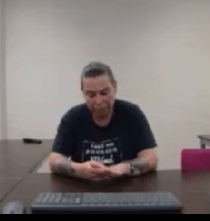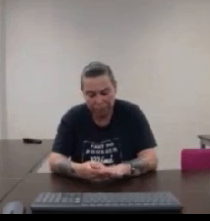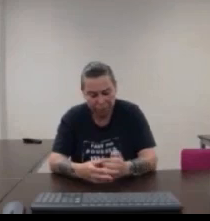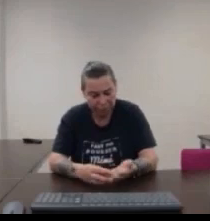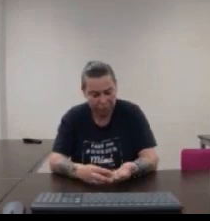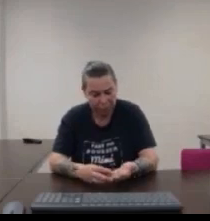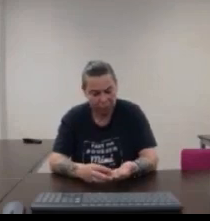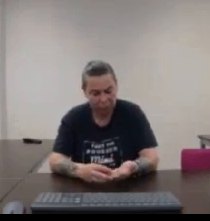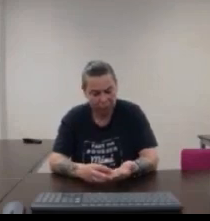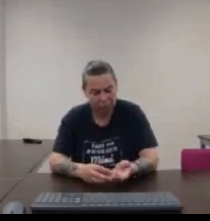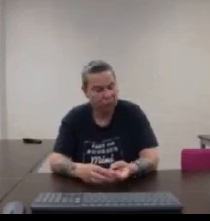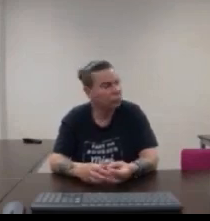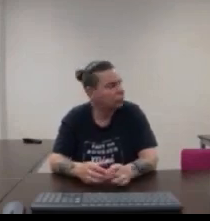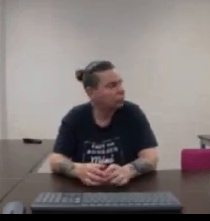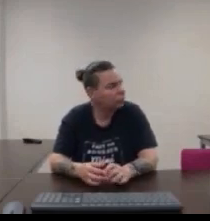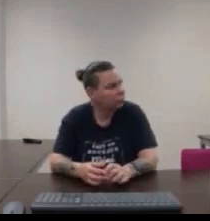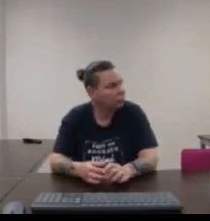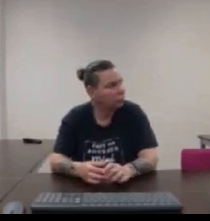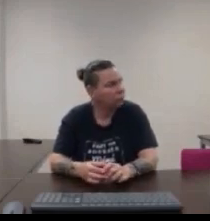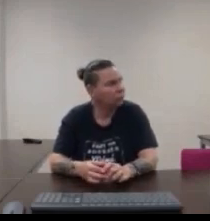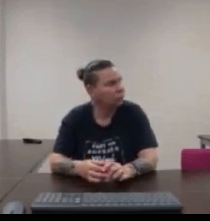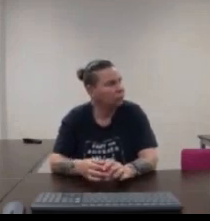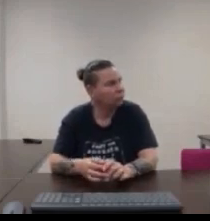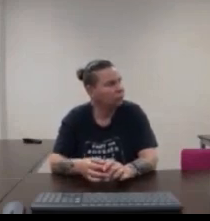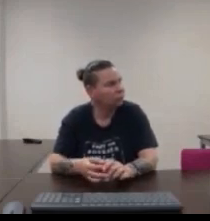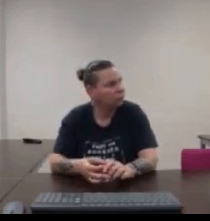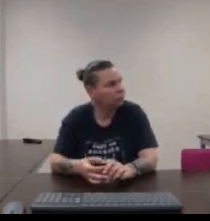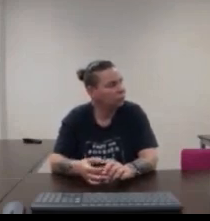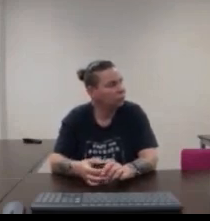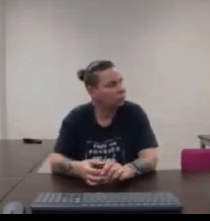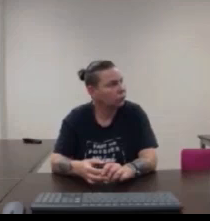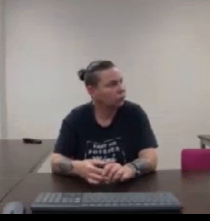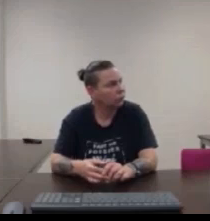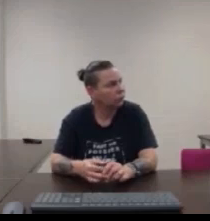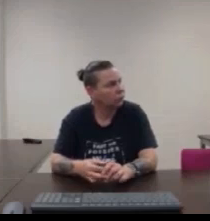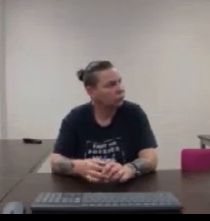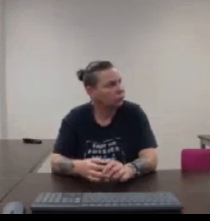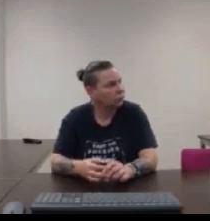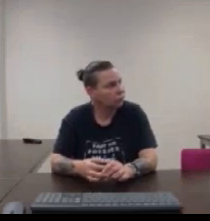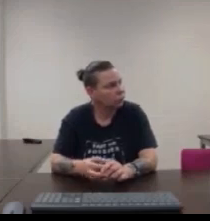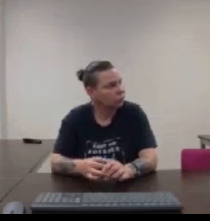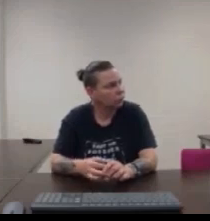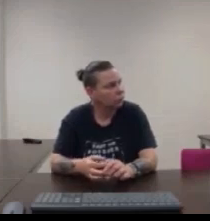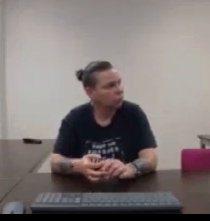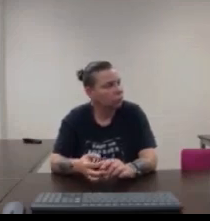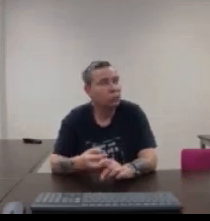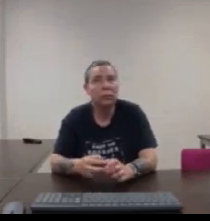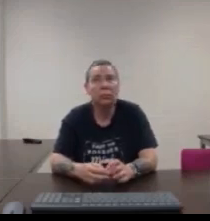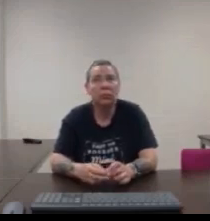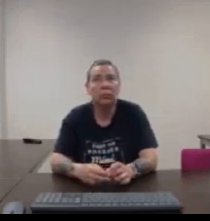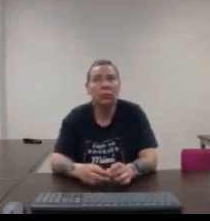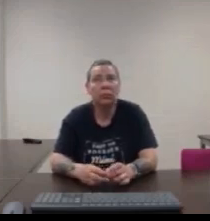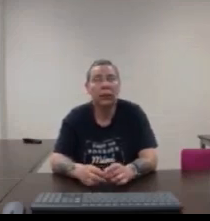Donc voilà, l'idée, c'est vraiment, de toute façon, tout ce qui est matériel un peu spécial, et même le matériel classique d'ailleurs, de pouvoir tester et éventuellement avoir le choix entre 2 ou 3 modèles pour que ça